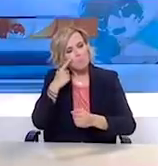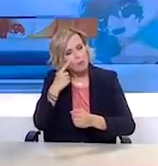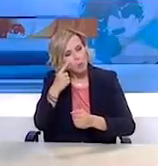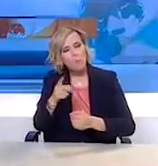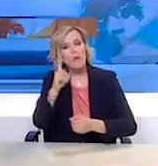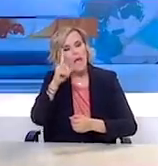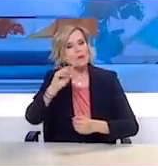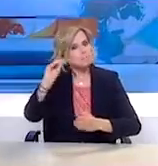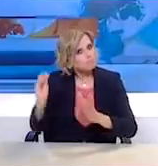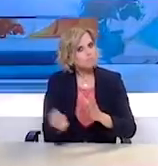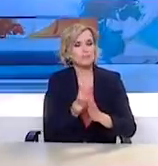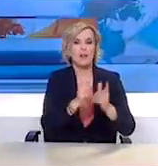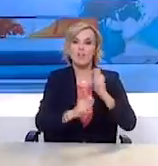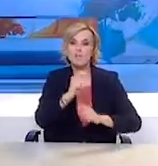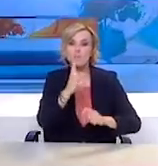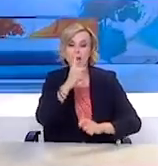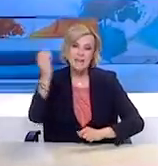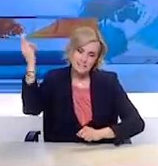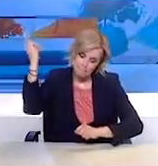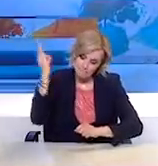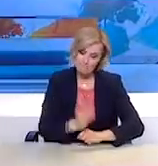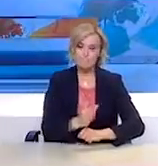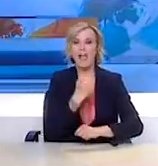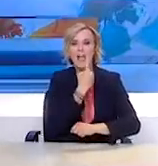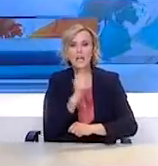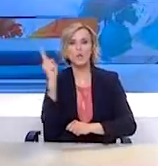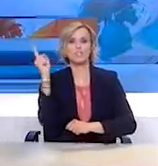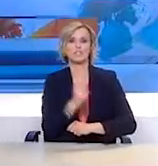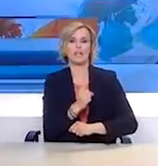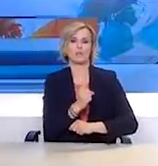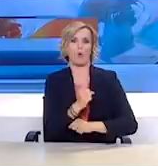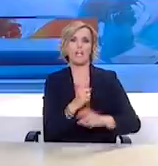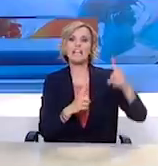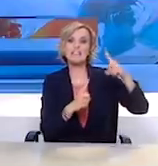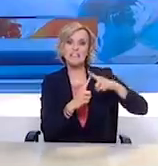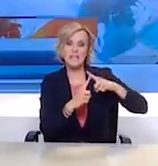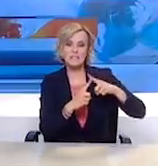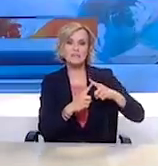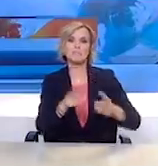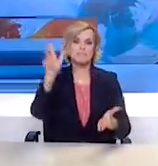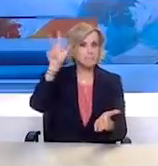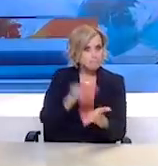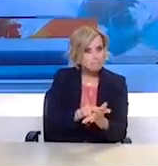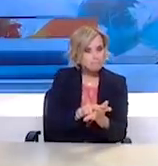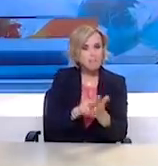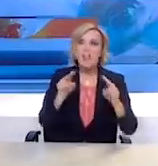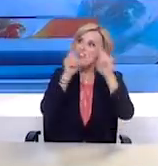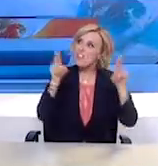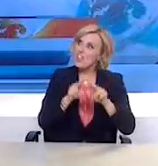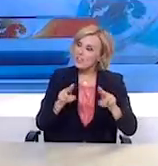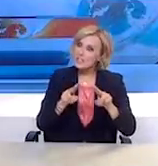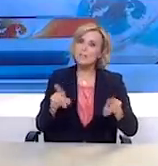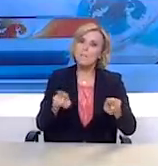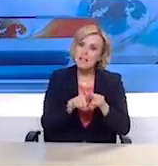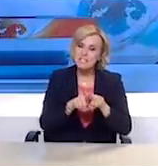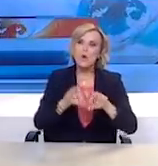από τα αξιόπιστα τεστ. Αυτές ήταν και οι προδιαγραφές που έβαλε η Επιτροπή μας, που θα μπορούσαν να χρησιμοποιηθούν, να έχει δηλαδή τη σφραγίδα και των διεθνών οργανισμών, αλλά και μια υψηλή ευαισθησία